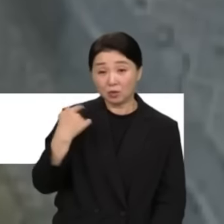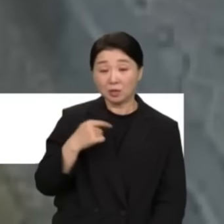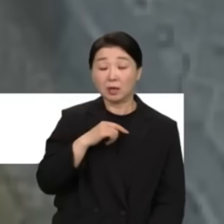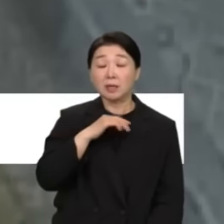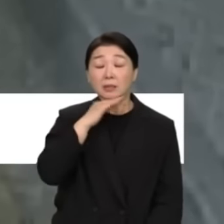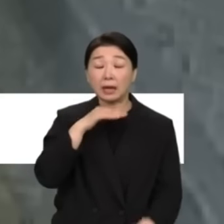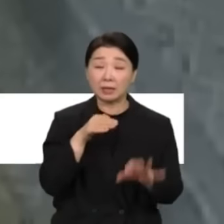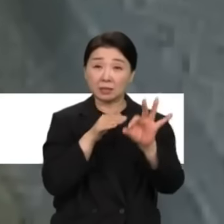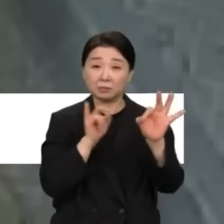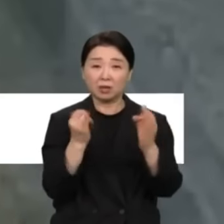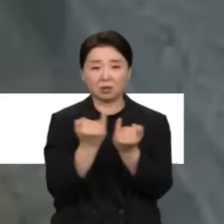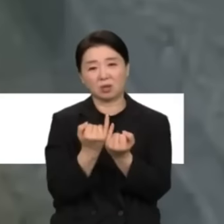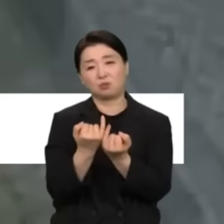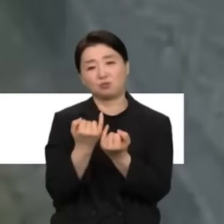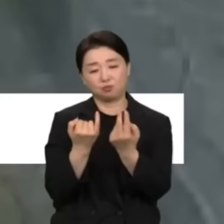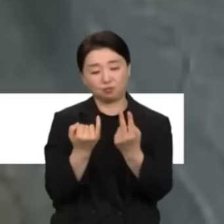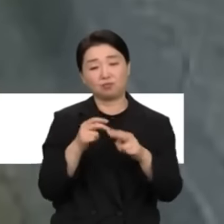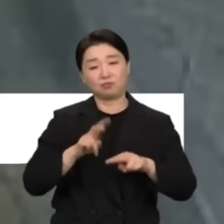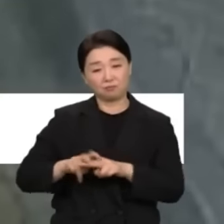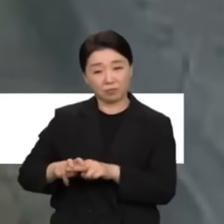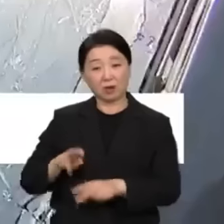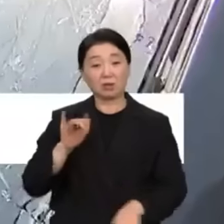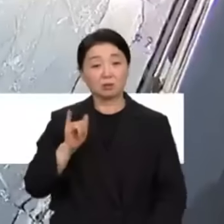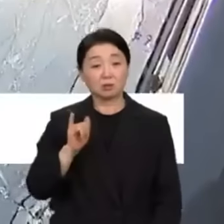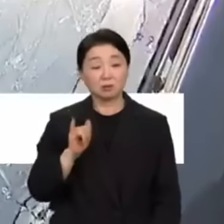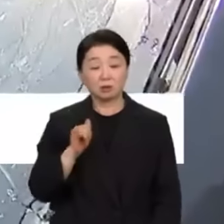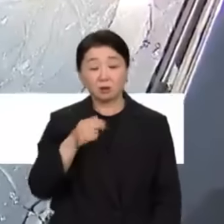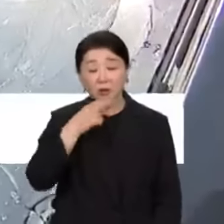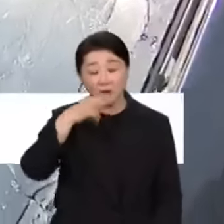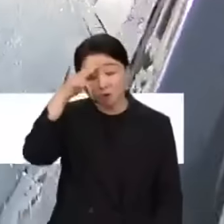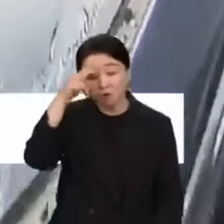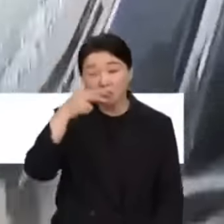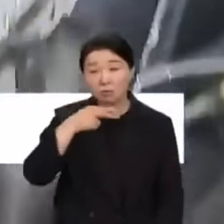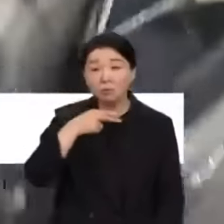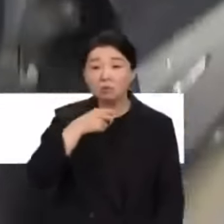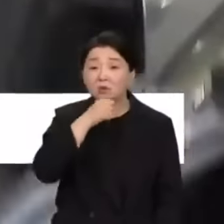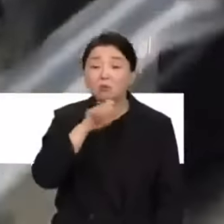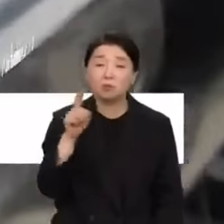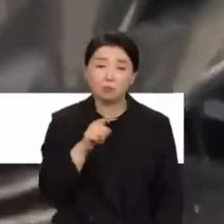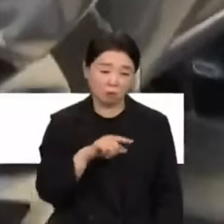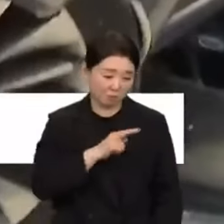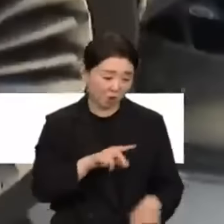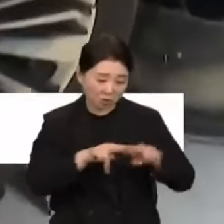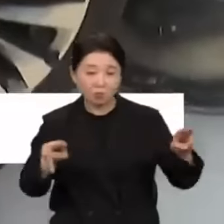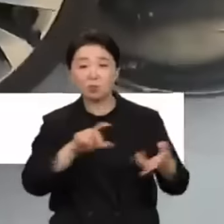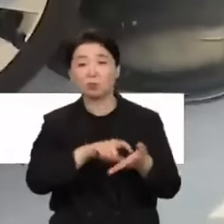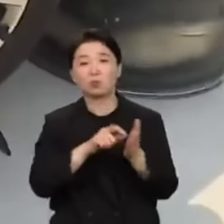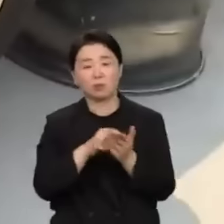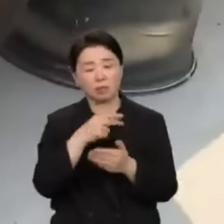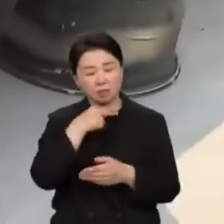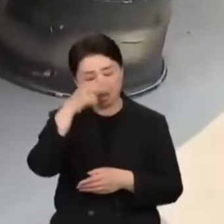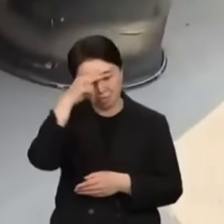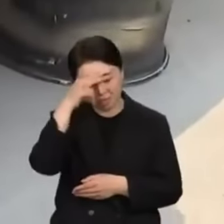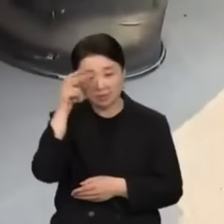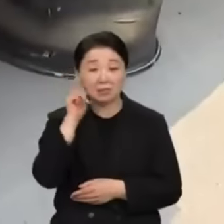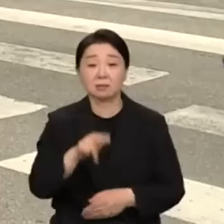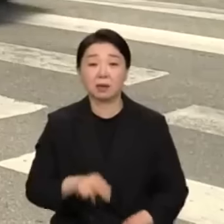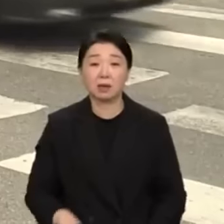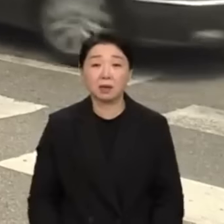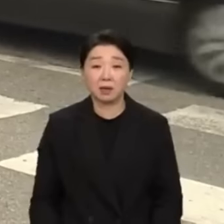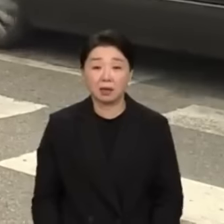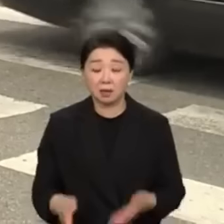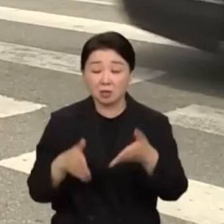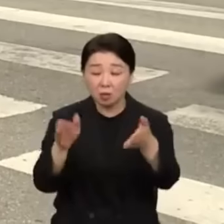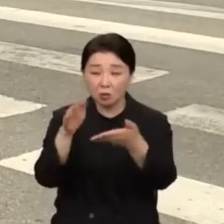여성 2명이 타고 있었습니다. 운전자 혈중 알코올 농도는 면허 취소 수준이었습니다. 이 도로 제한